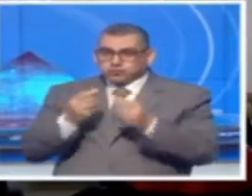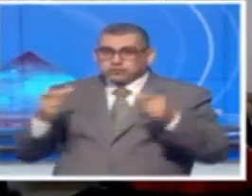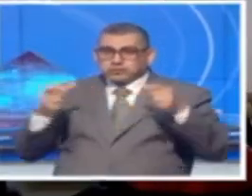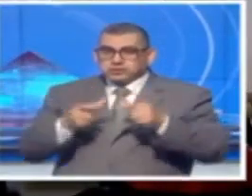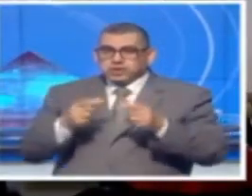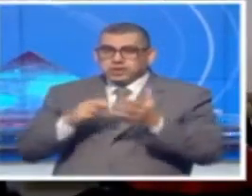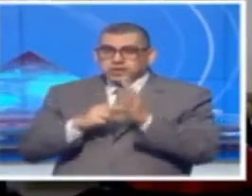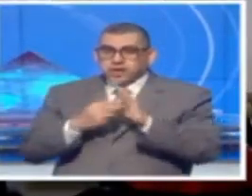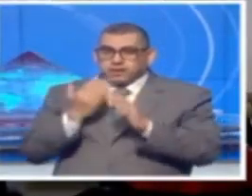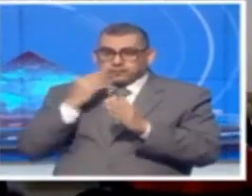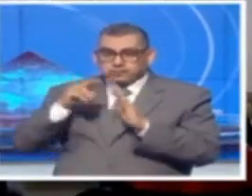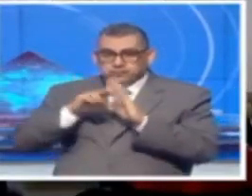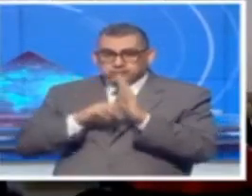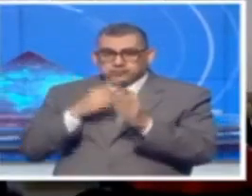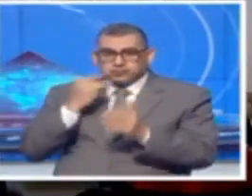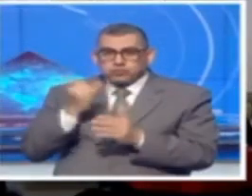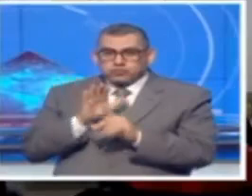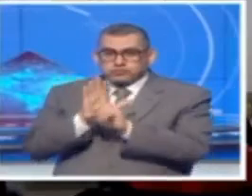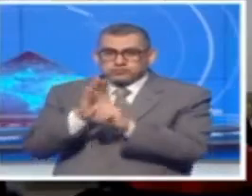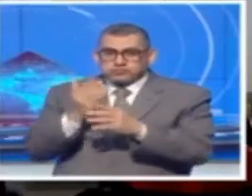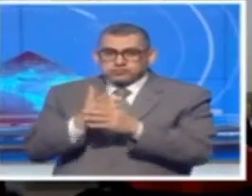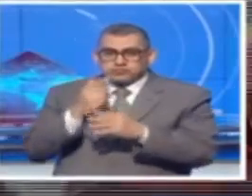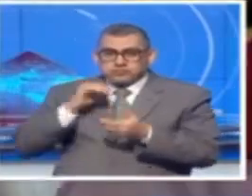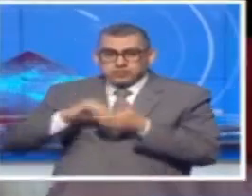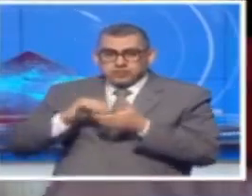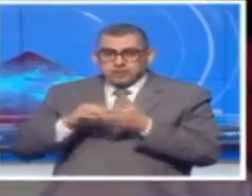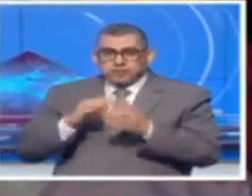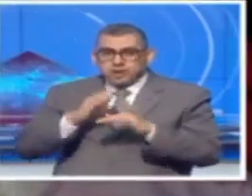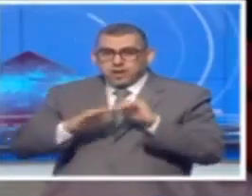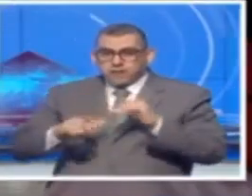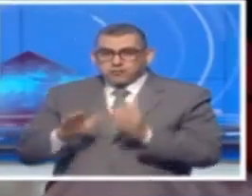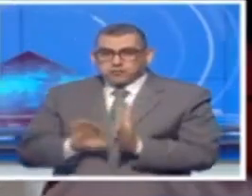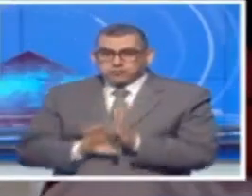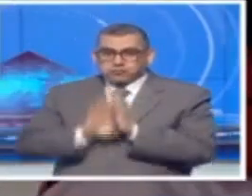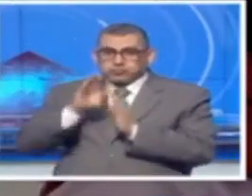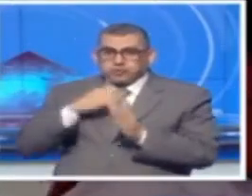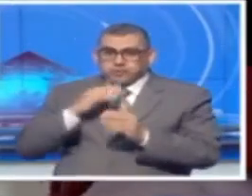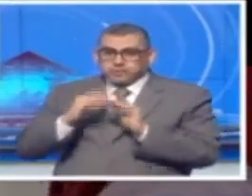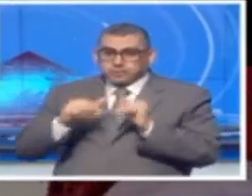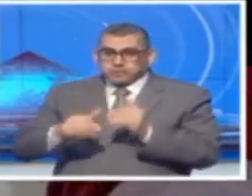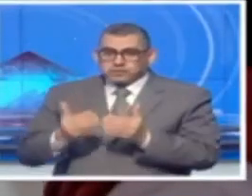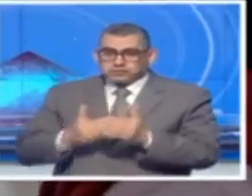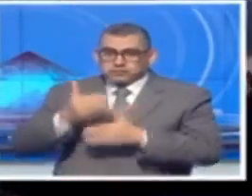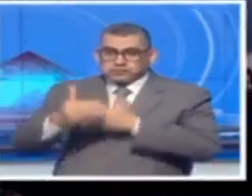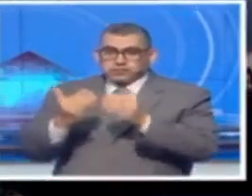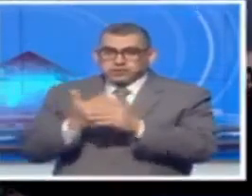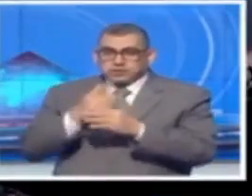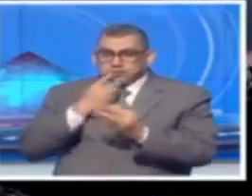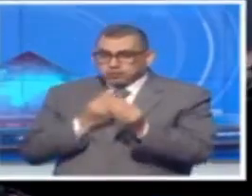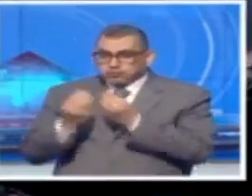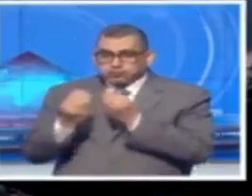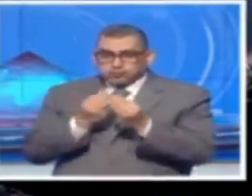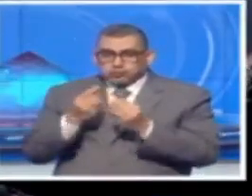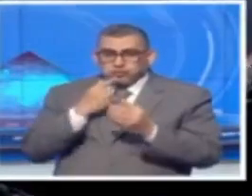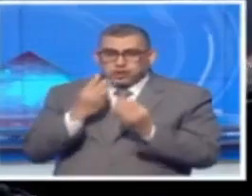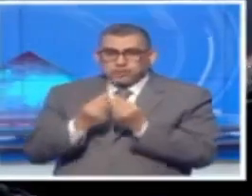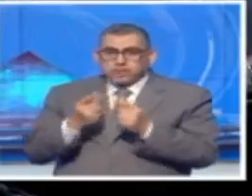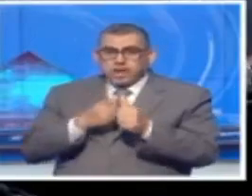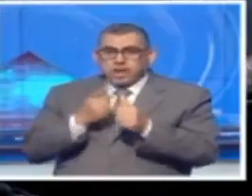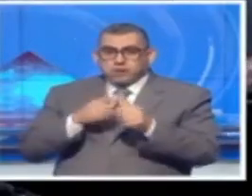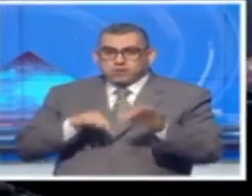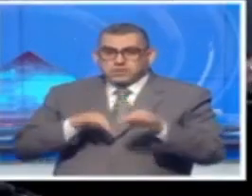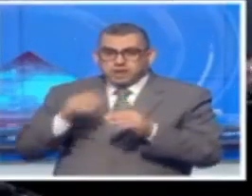كيفية إثراء الجهود المبذولة لتعزيز تنمية الطفولة المبكرة في مصر لتعزيز الحوار بين أولويات